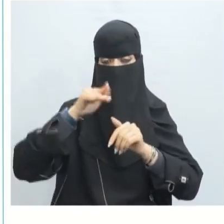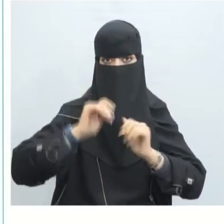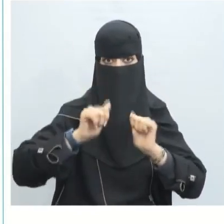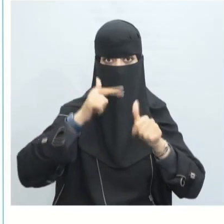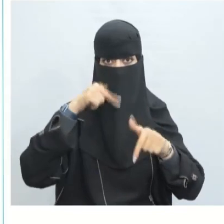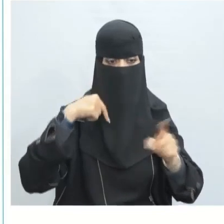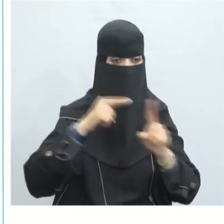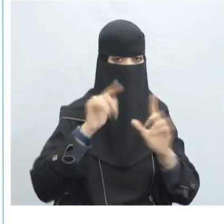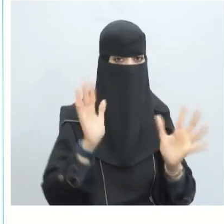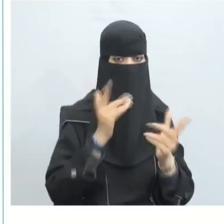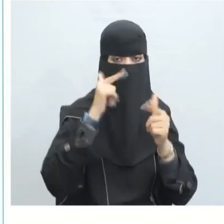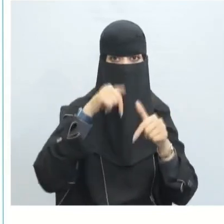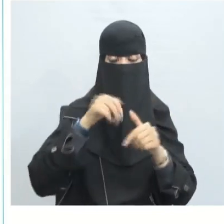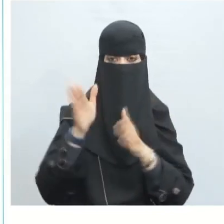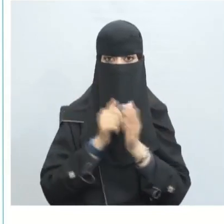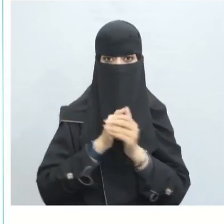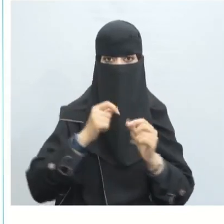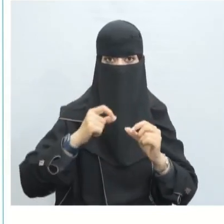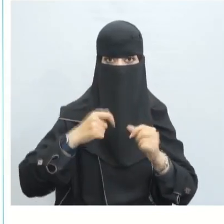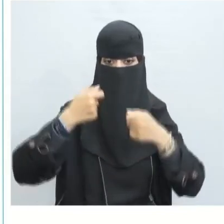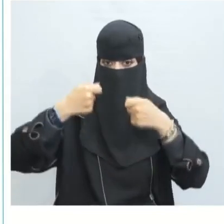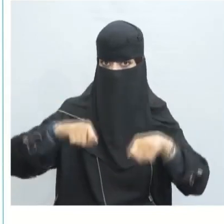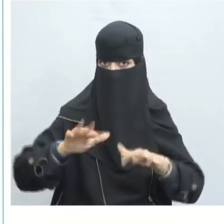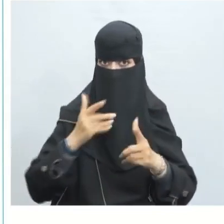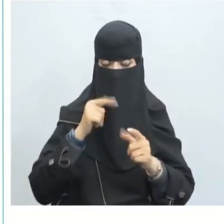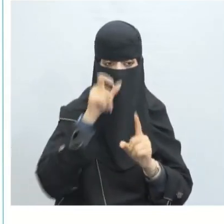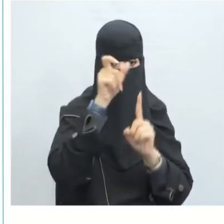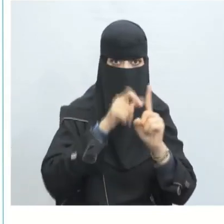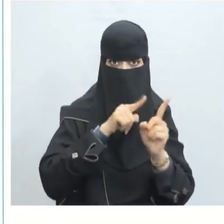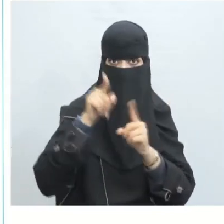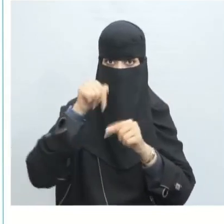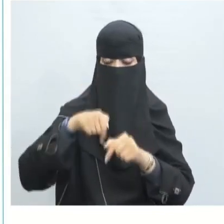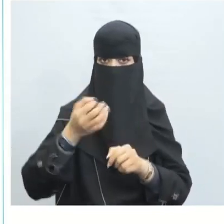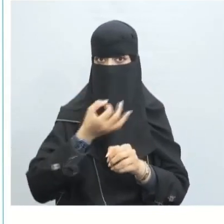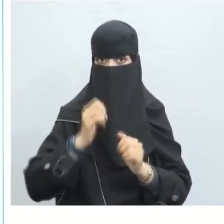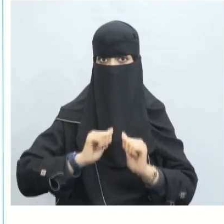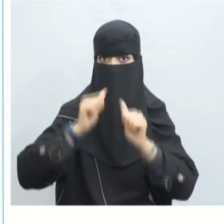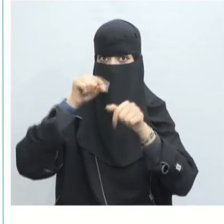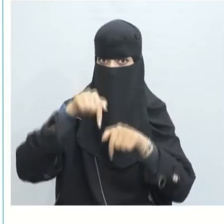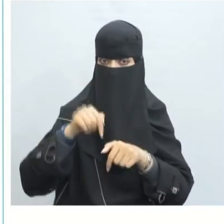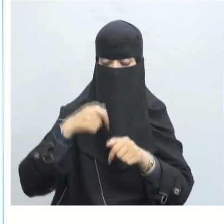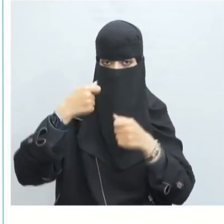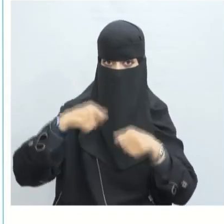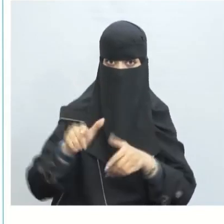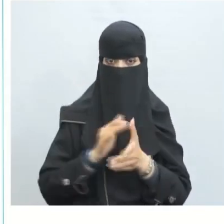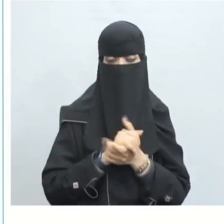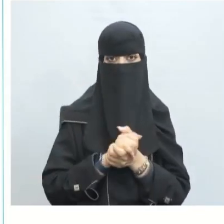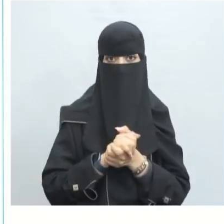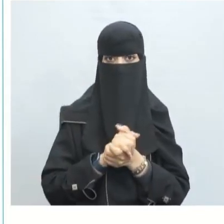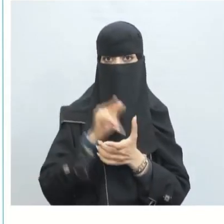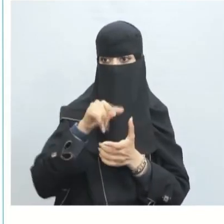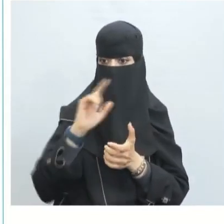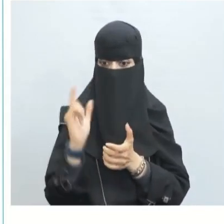نهدف من خلال هذ الفعاليه الميزانيه من يتولى الدفع هل نحن من يتكلف او يتكفل